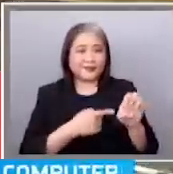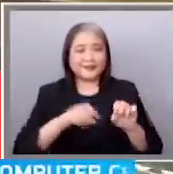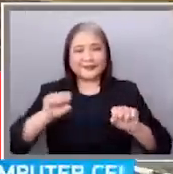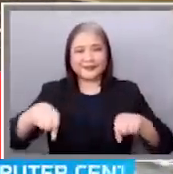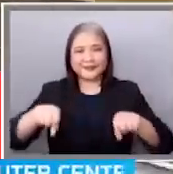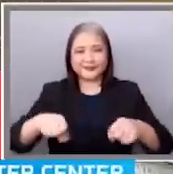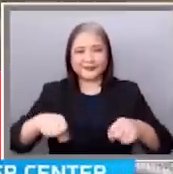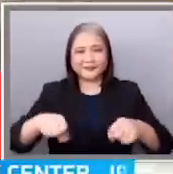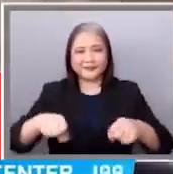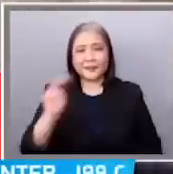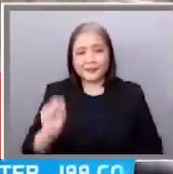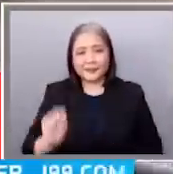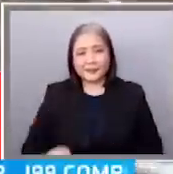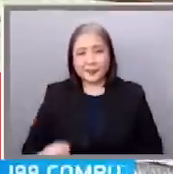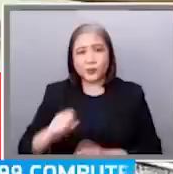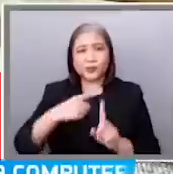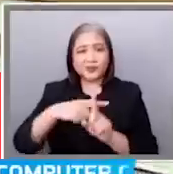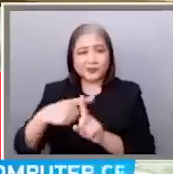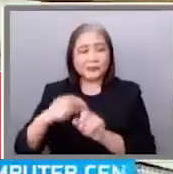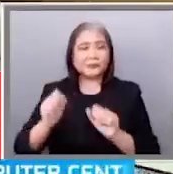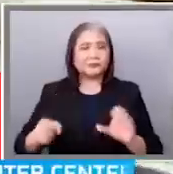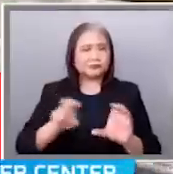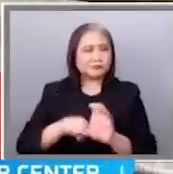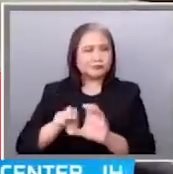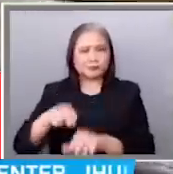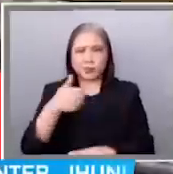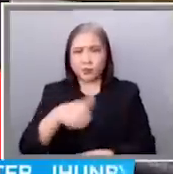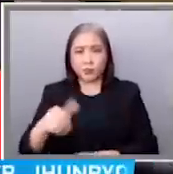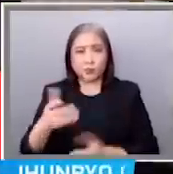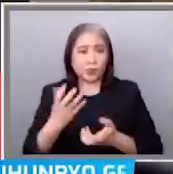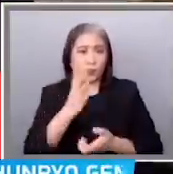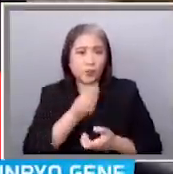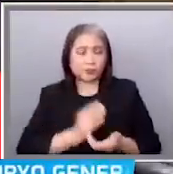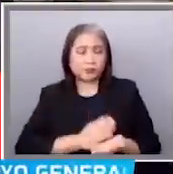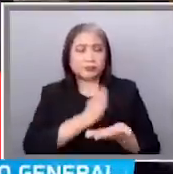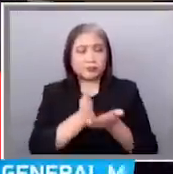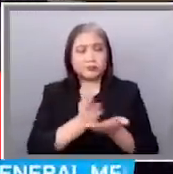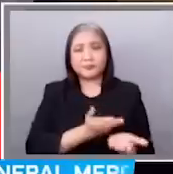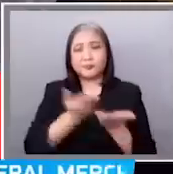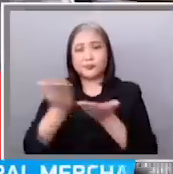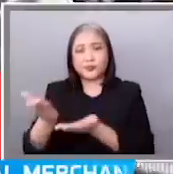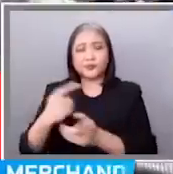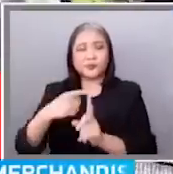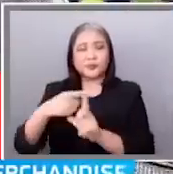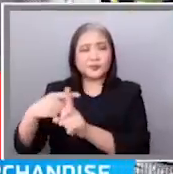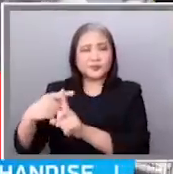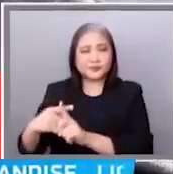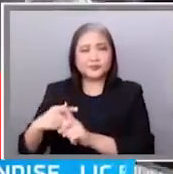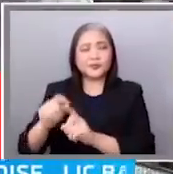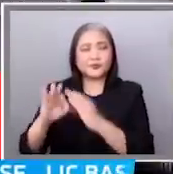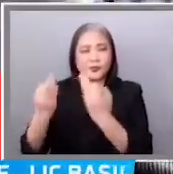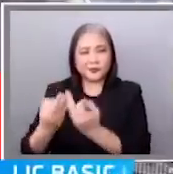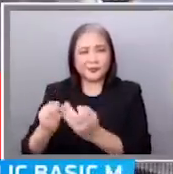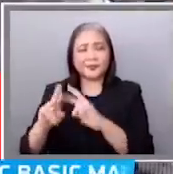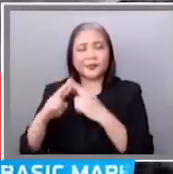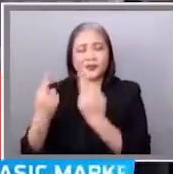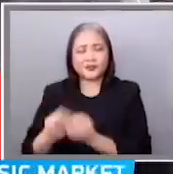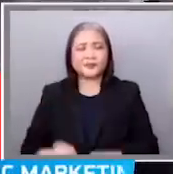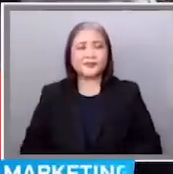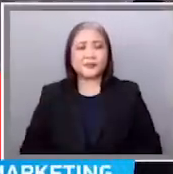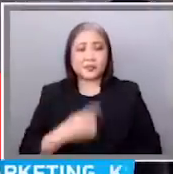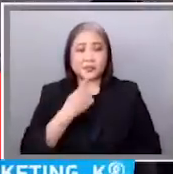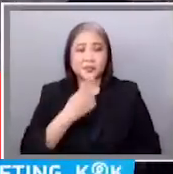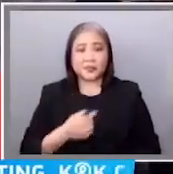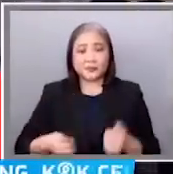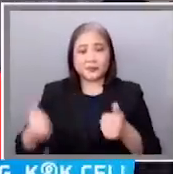na pwedeng sakyan ng kahit sinong gustong magpahatid sa puntod ng mga mahal nila sa buhay. Ayon sa pamunuan ng sementeryo, noong una